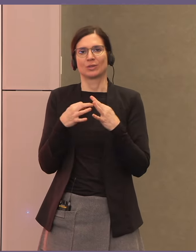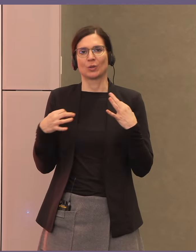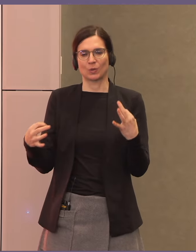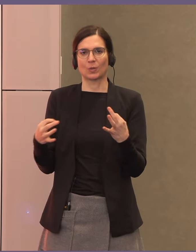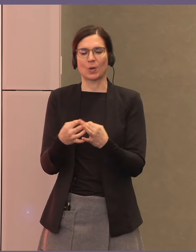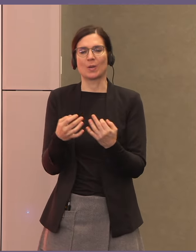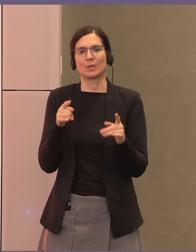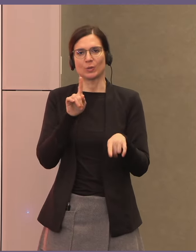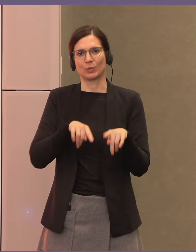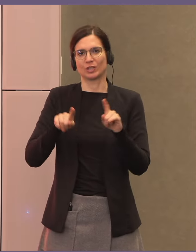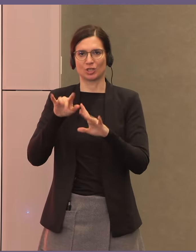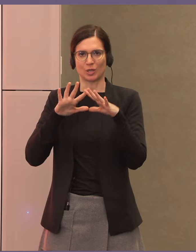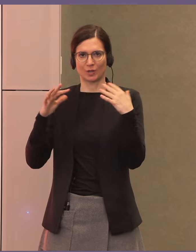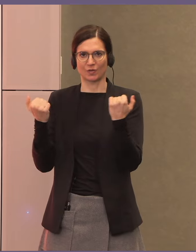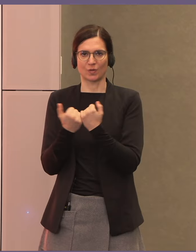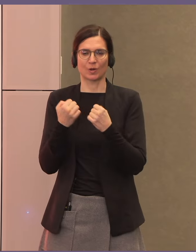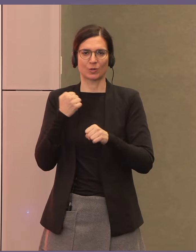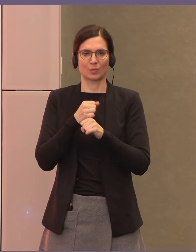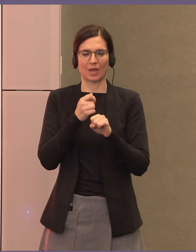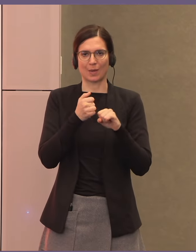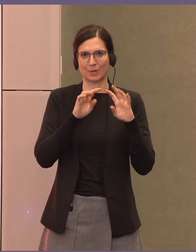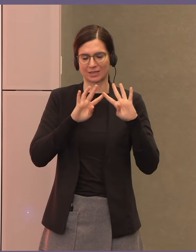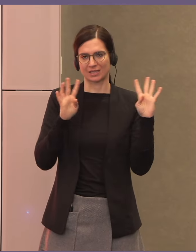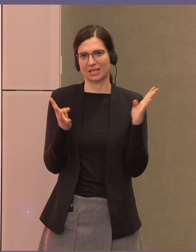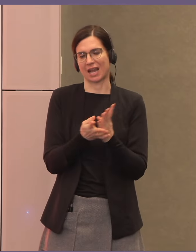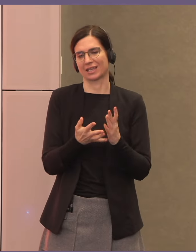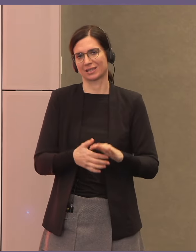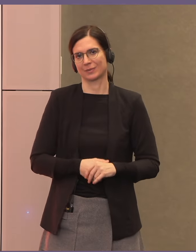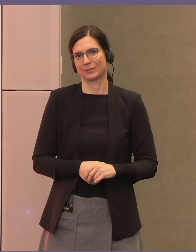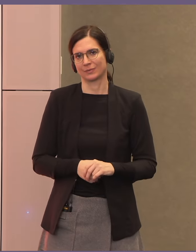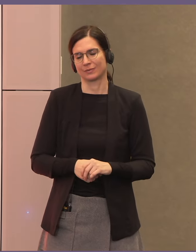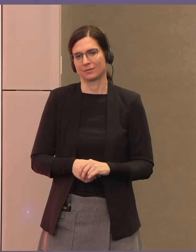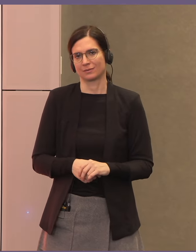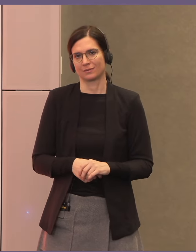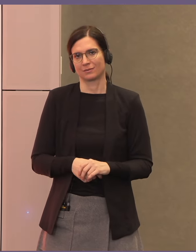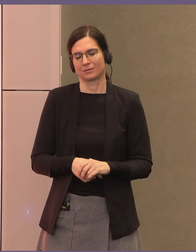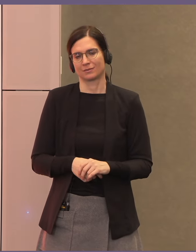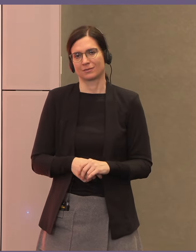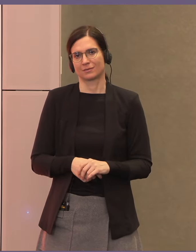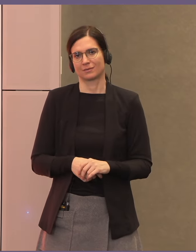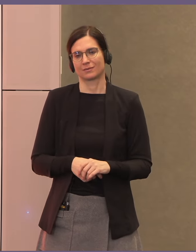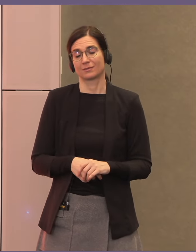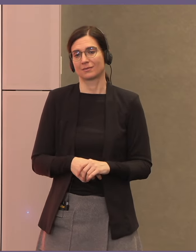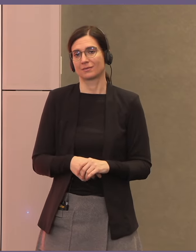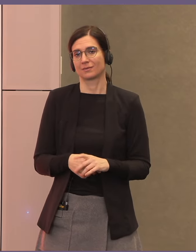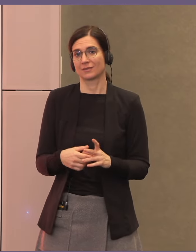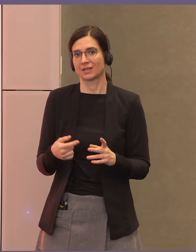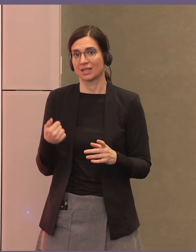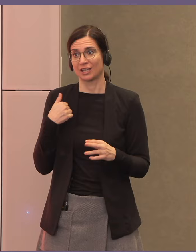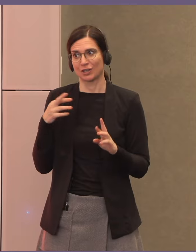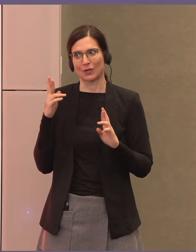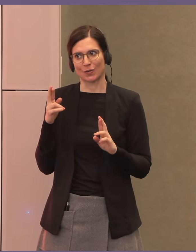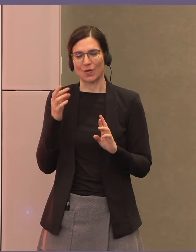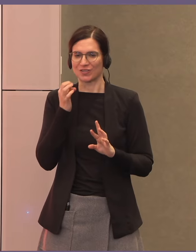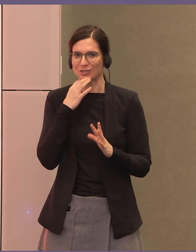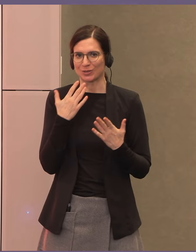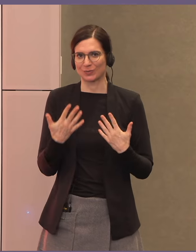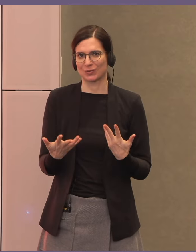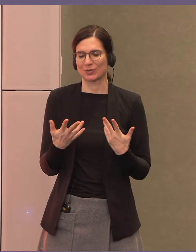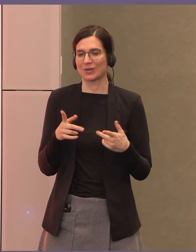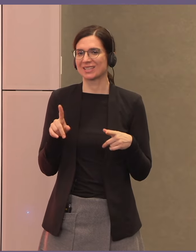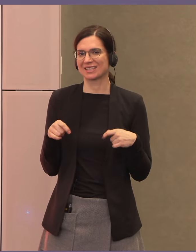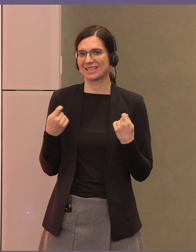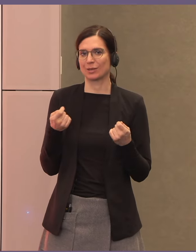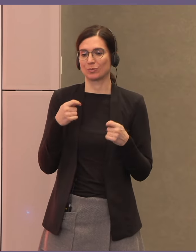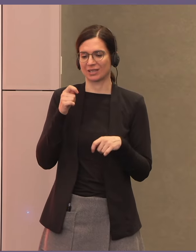weg führen dann alle Wege direkt in die Workshop-Räume angeblich und so hoffe ich stimmt es auch haben Sie sich